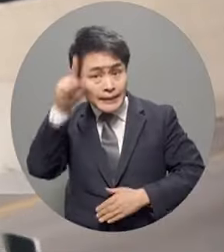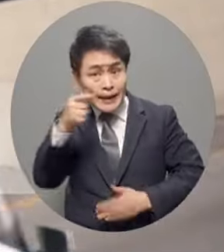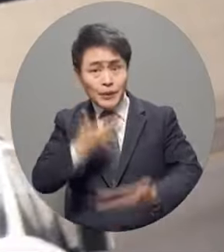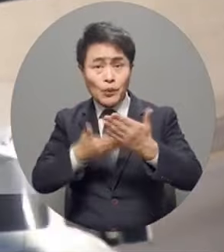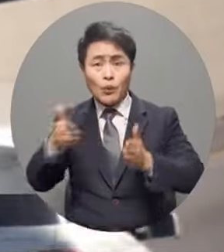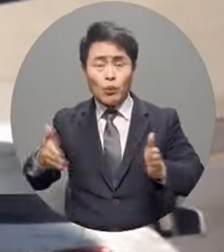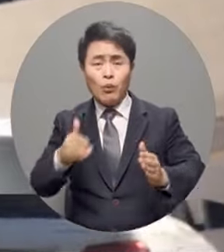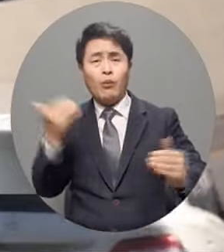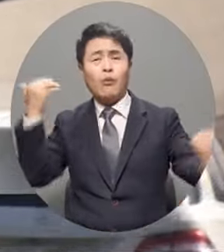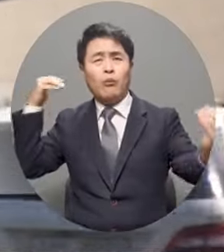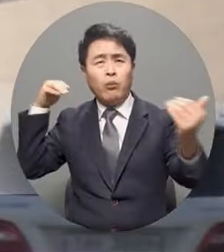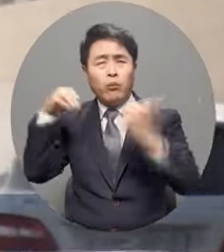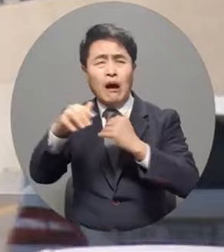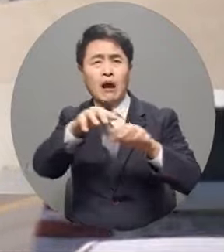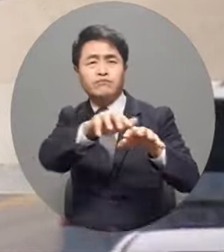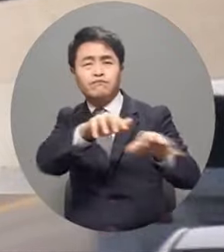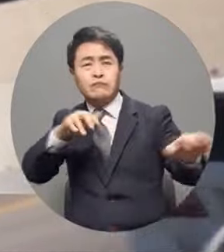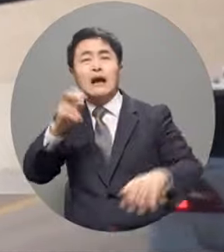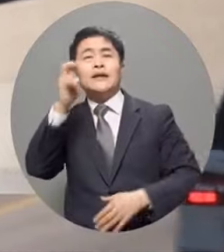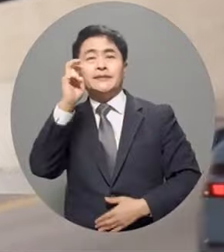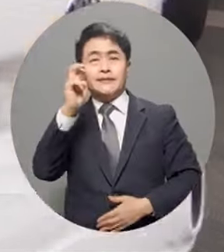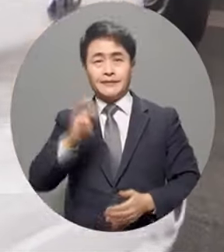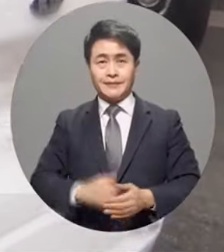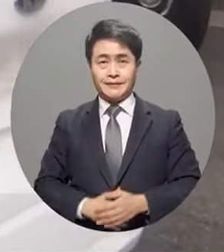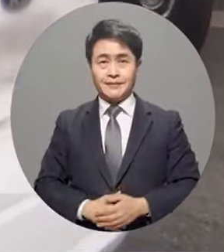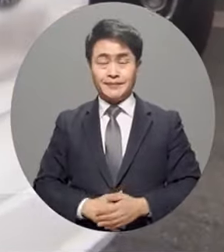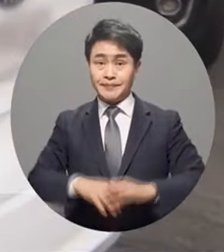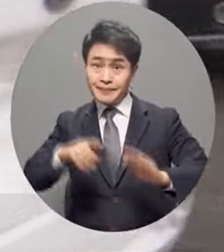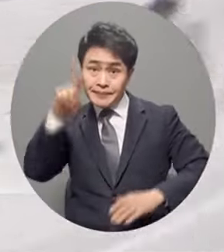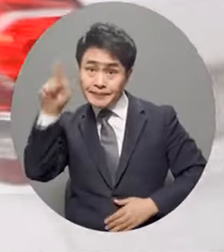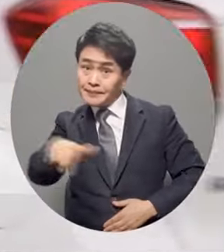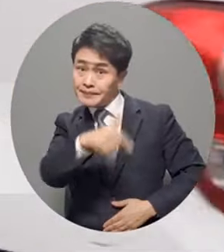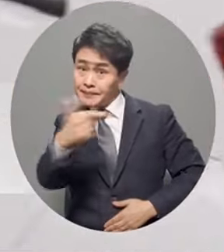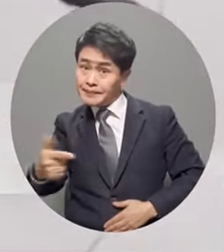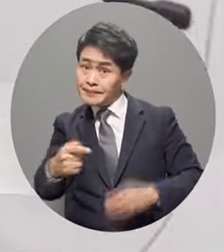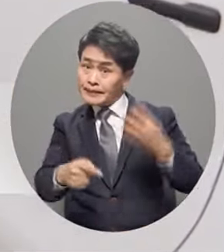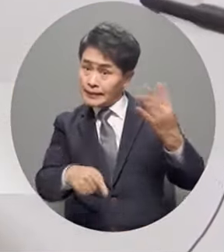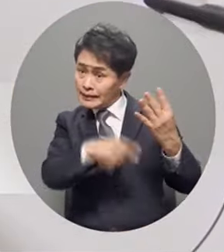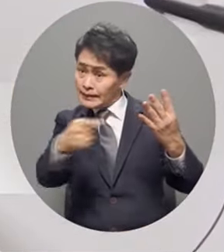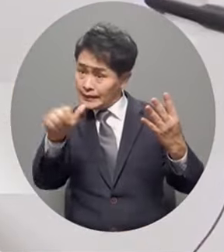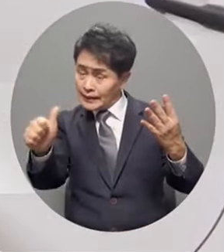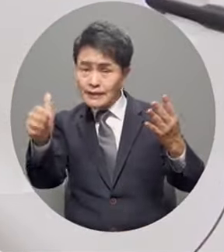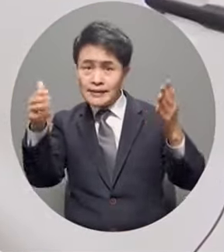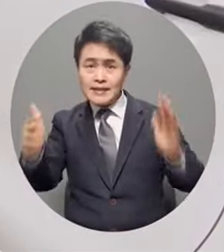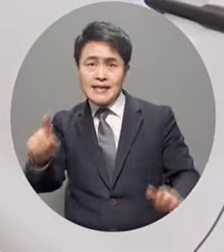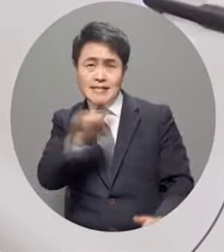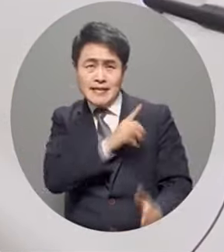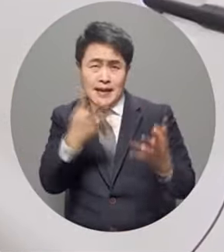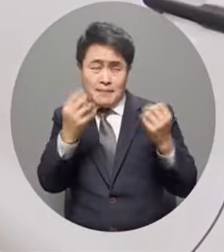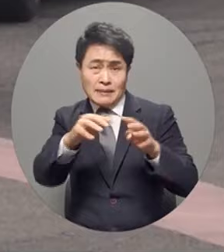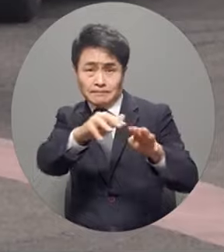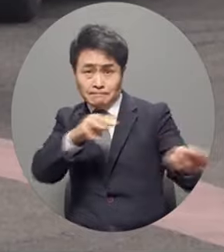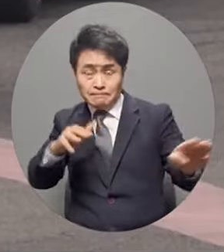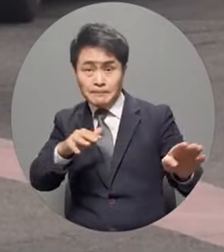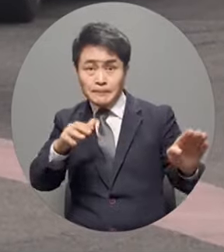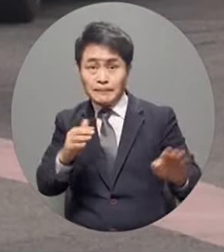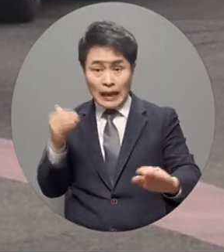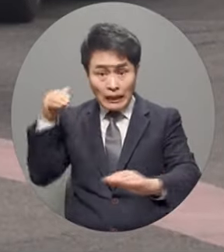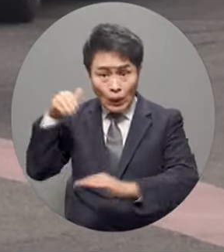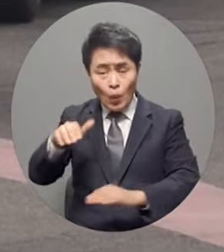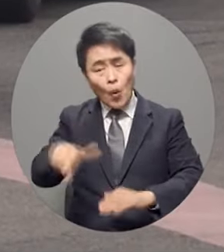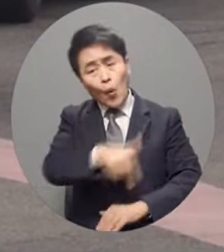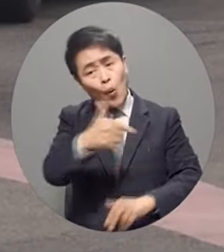고속도로 양방향 모두 막힐 것으로 예상했습니다. 내일 오후 4시에서 5시 사이가 가장 막히겠고 하행선은